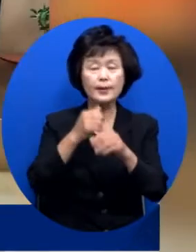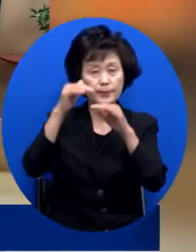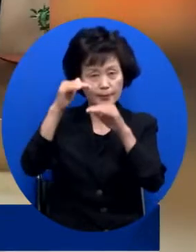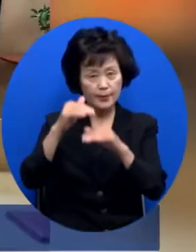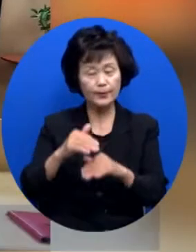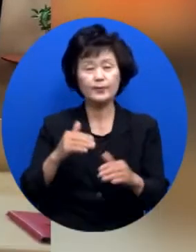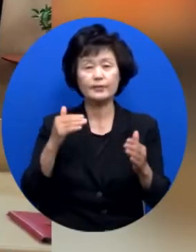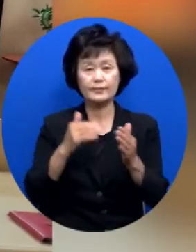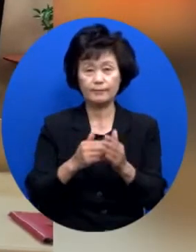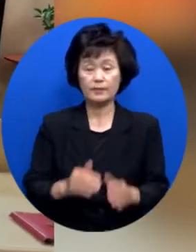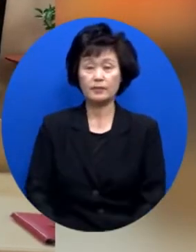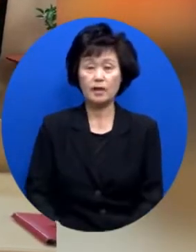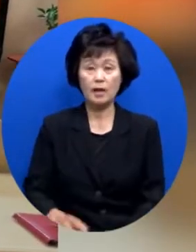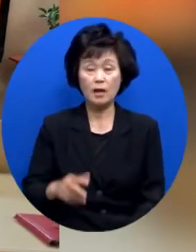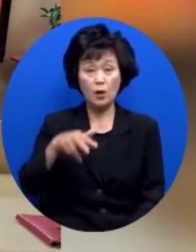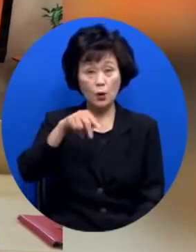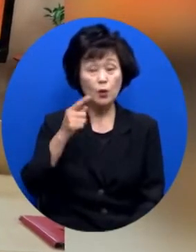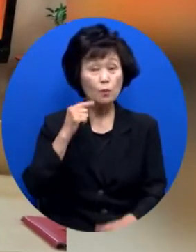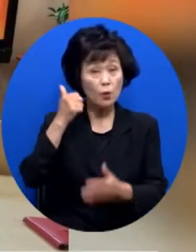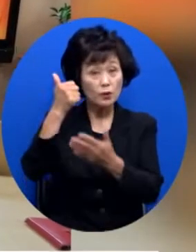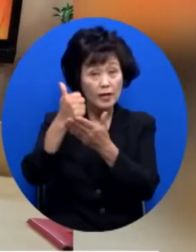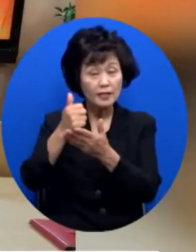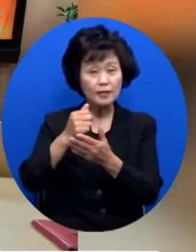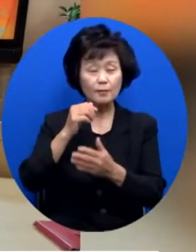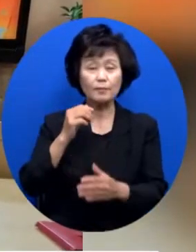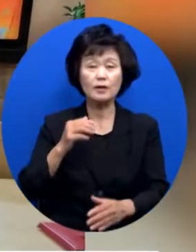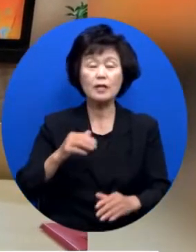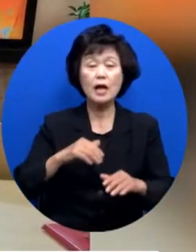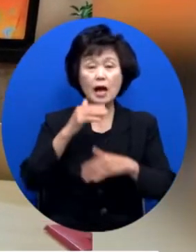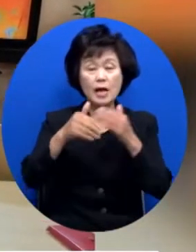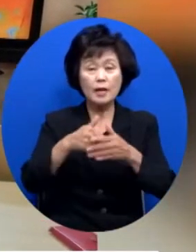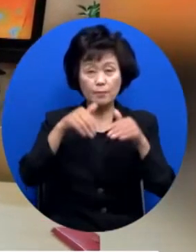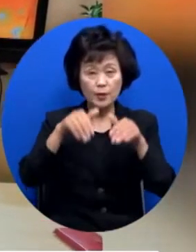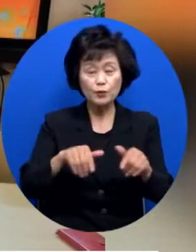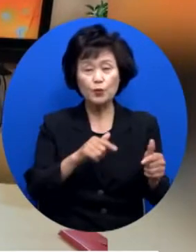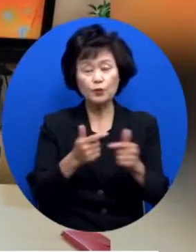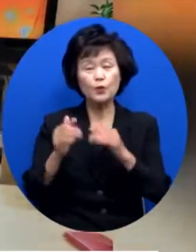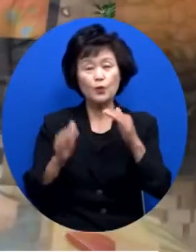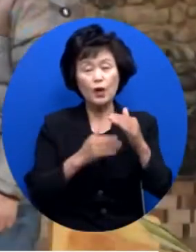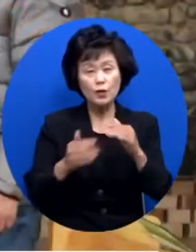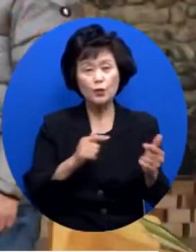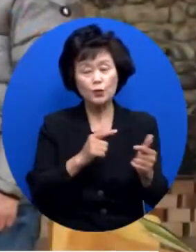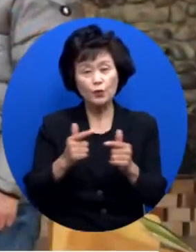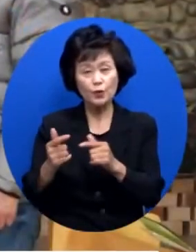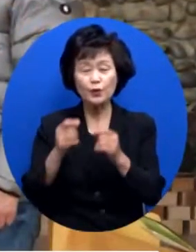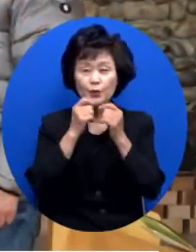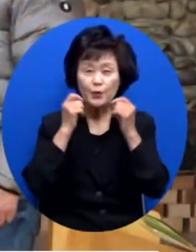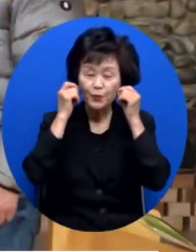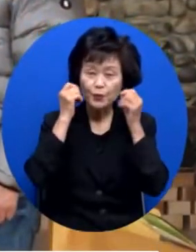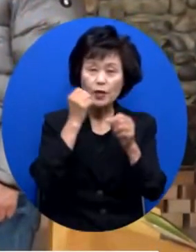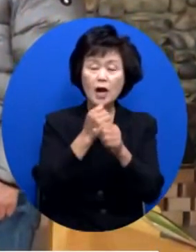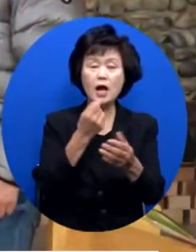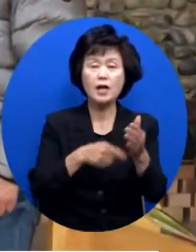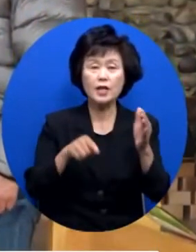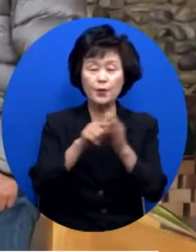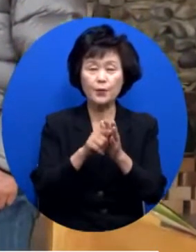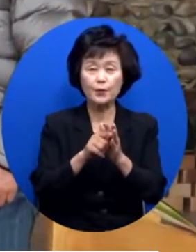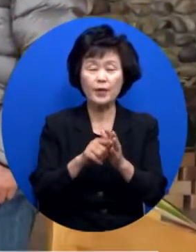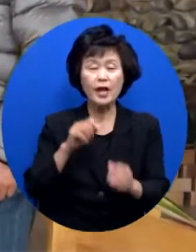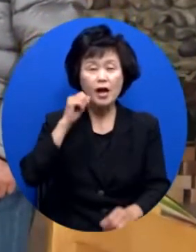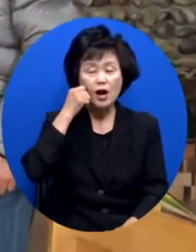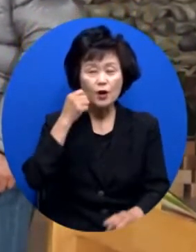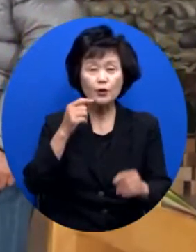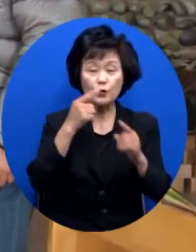메시지였어요. 조 목사는 목회자와 성도들을 웃게 한다는 사명으로 작고 어려운 교회들을 찾아 자비량